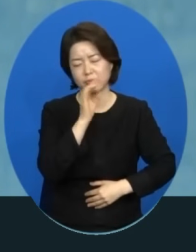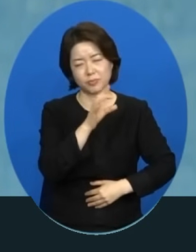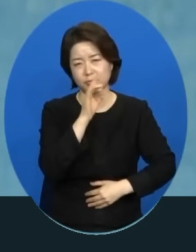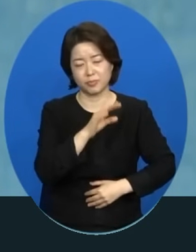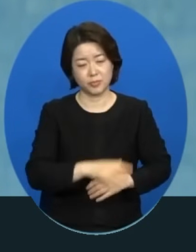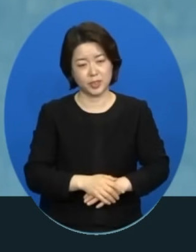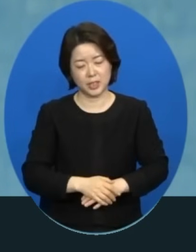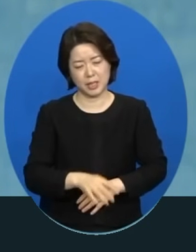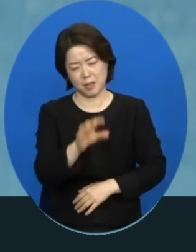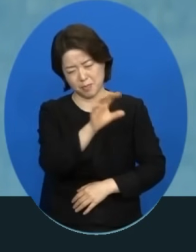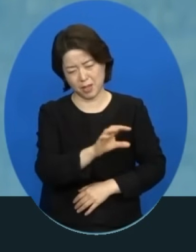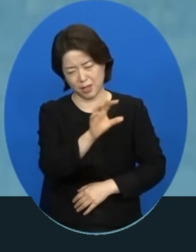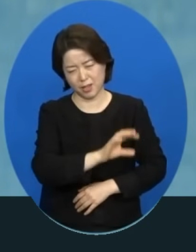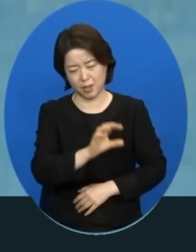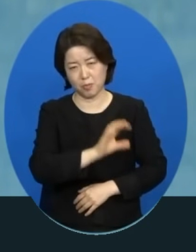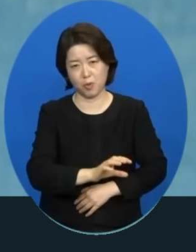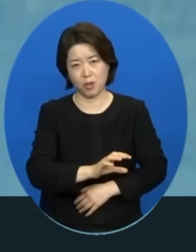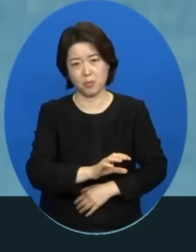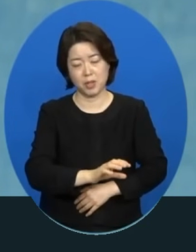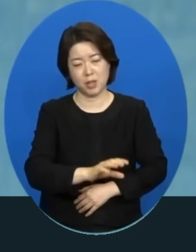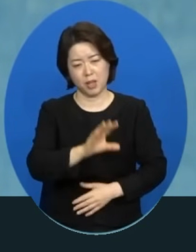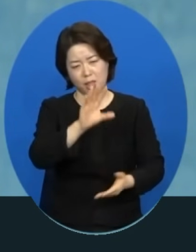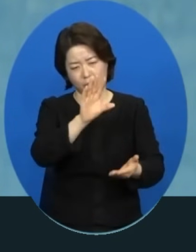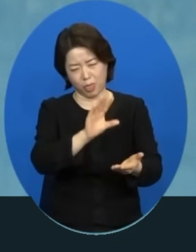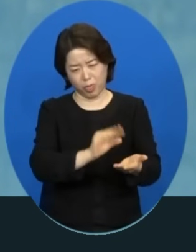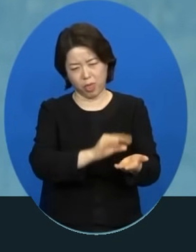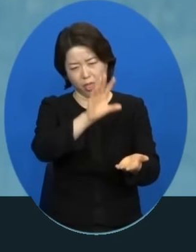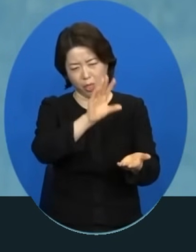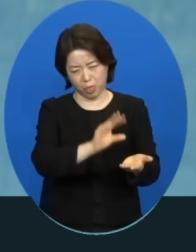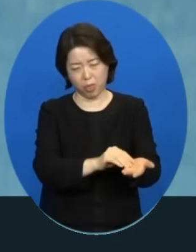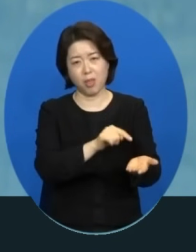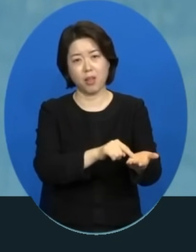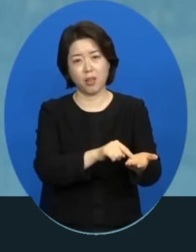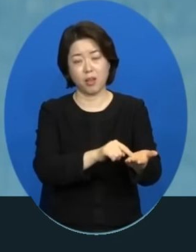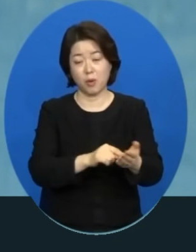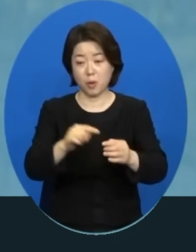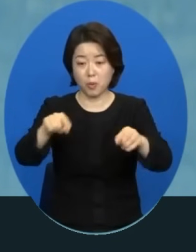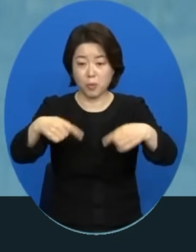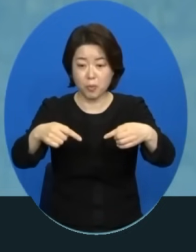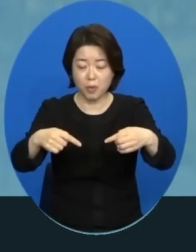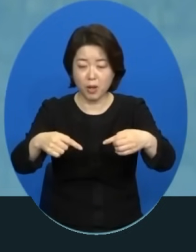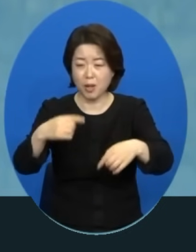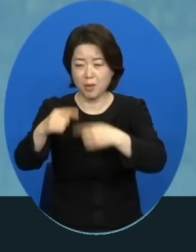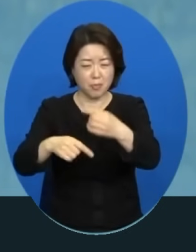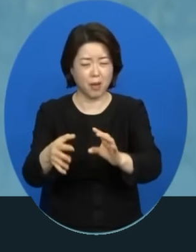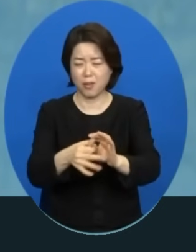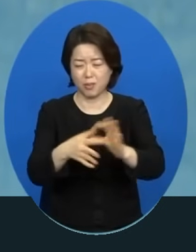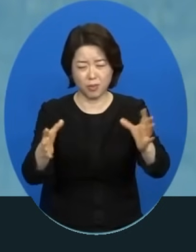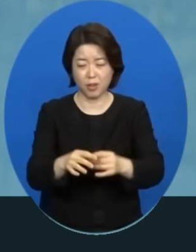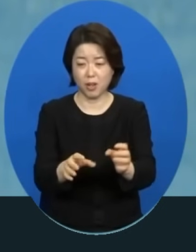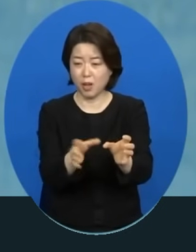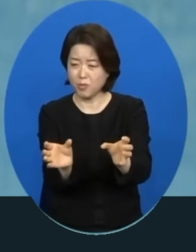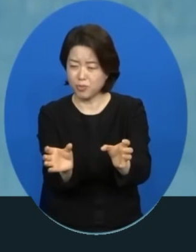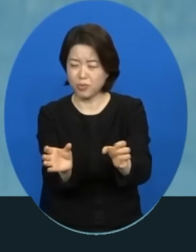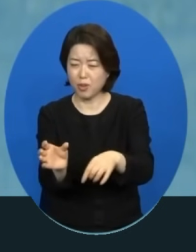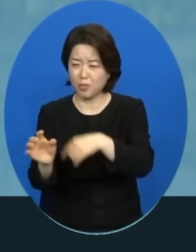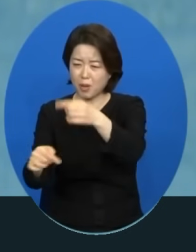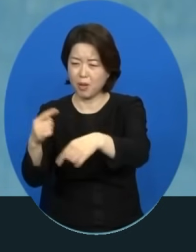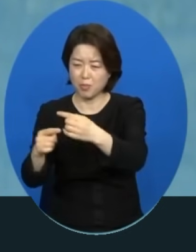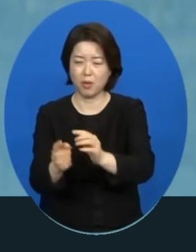계속 타이어 갈아봤자 휠 얼라이먼트를 바꾸지 않는 이상 아무런 소용이 없었던